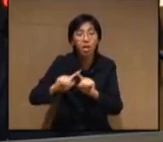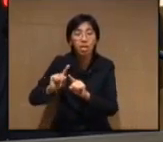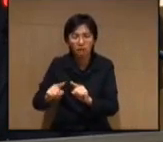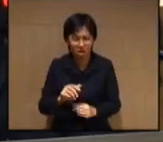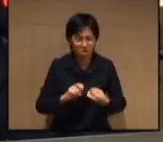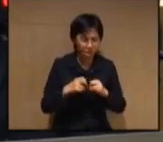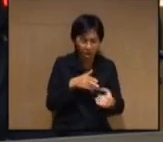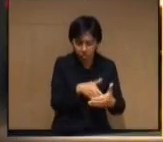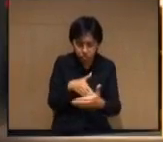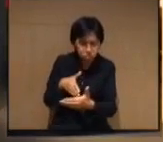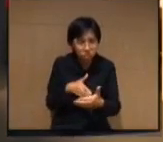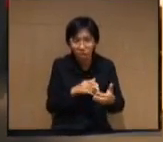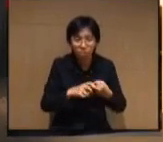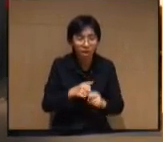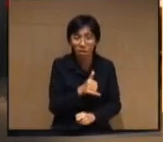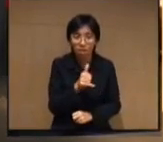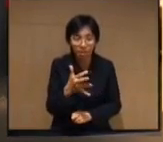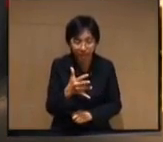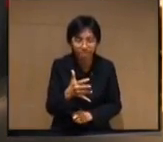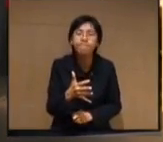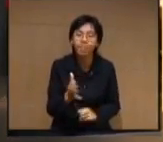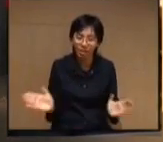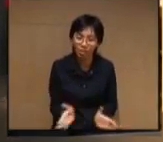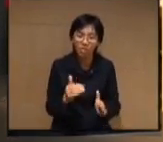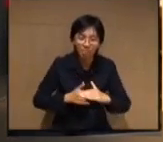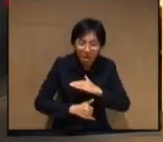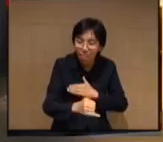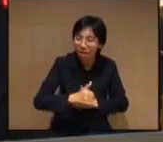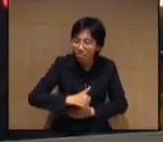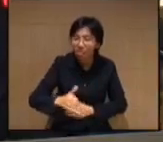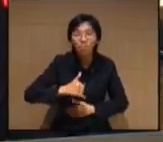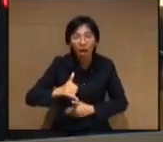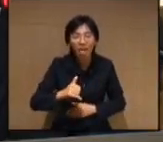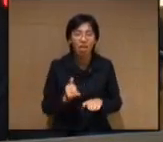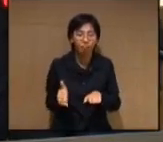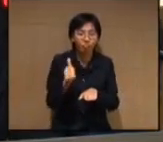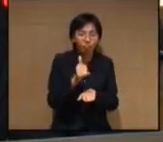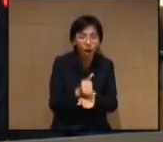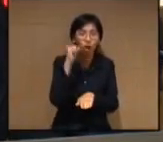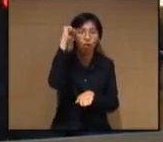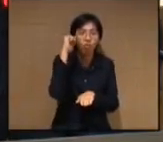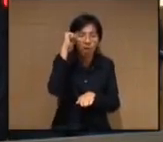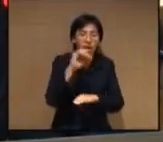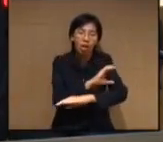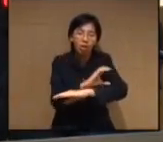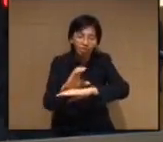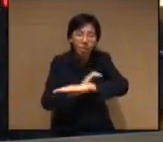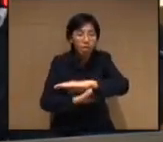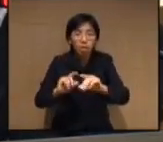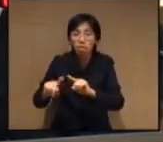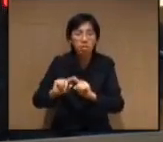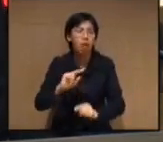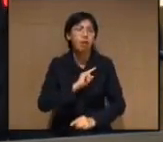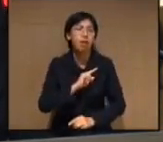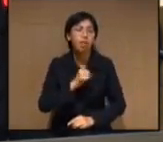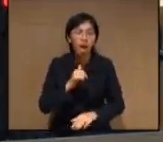ามารถไปไหนมาไหนได้ให้สามารถออกจากบ้านเดินทางขึ้นรถ ขึ้รถแร์ รถไฟ้า รถใต้ดินไป